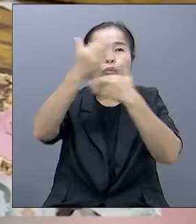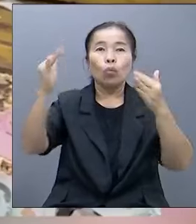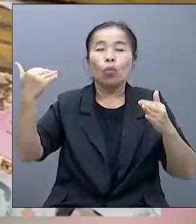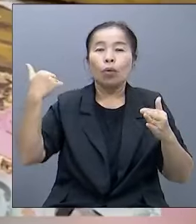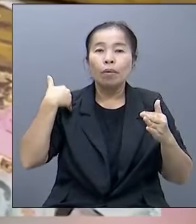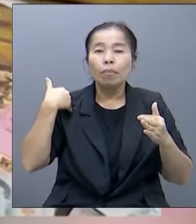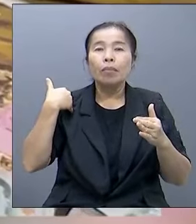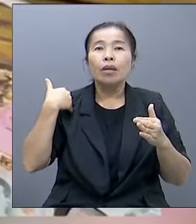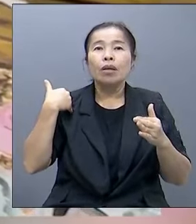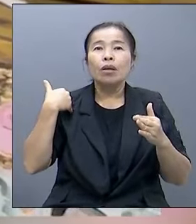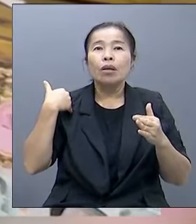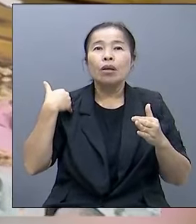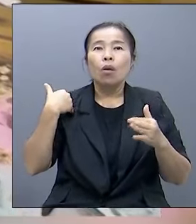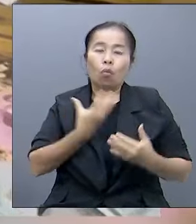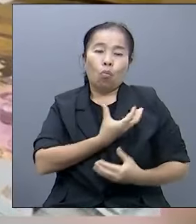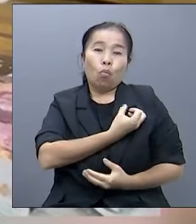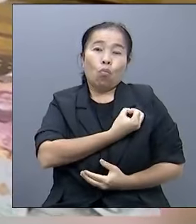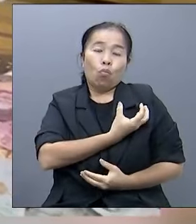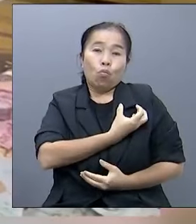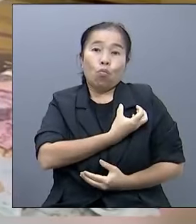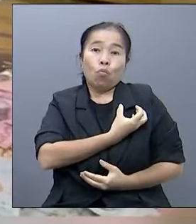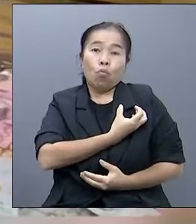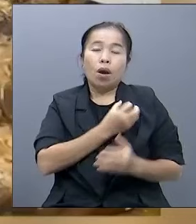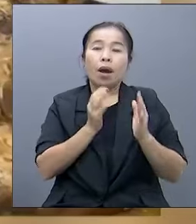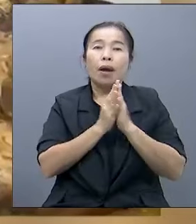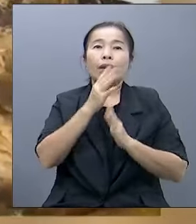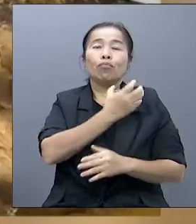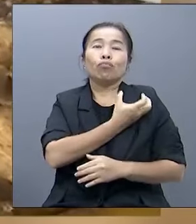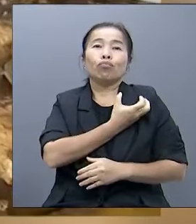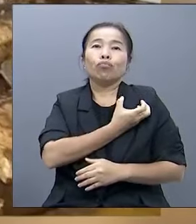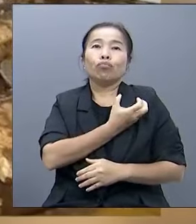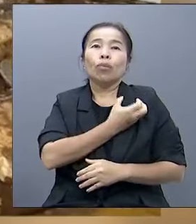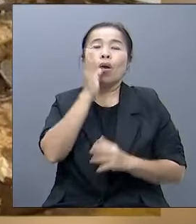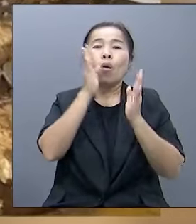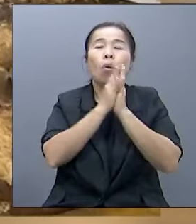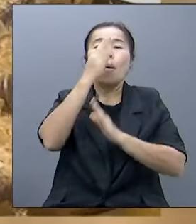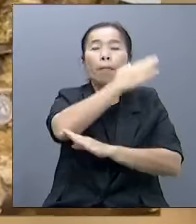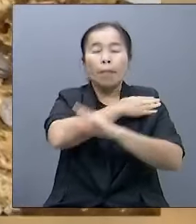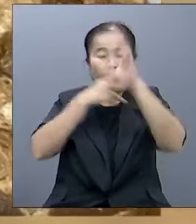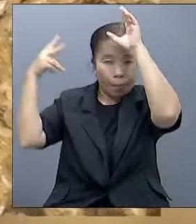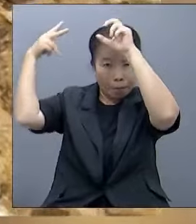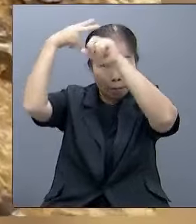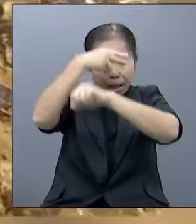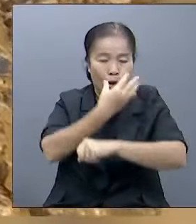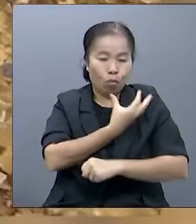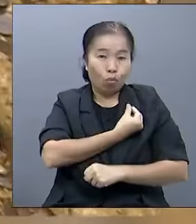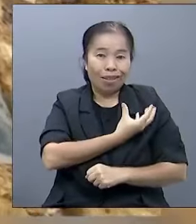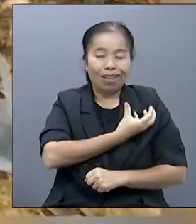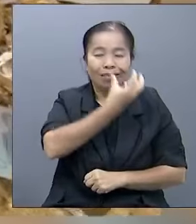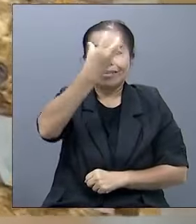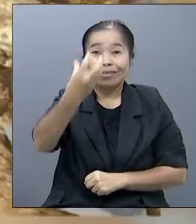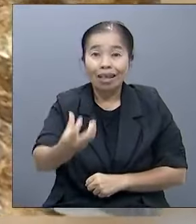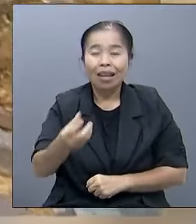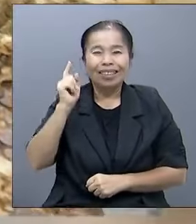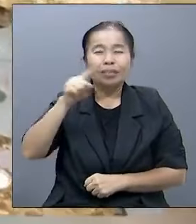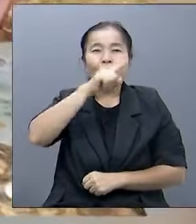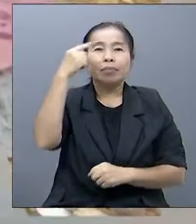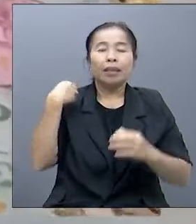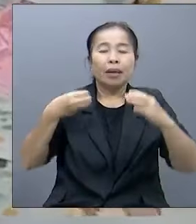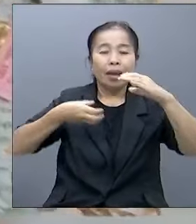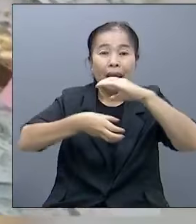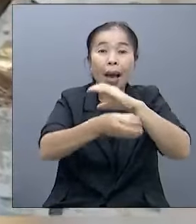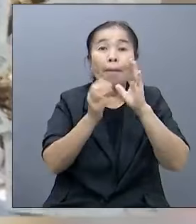ปจำลองหัวใจของพระศรีเมืองทองหรือว่าหัวใจพระพุทธเจ้าซึ่งปกติจะบรรจุอยู่ในองค์พระนะคะแต่